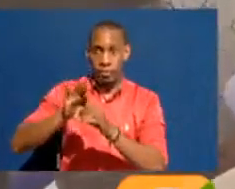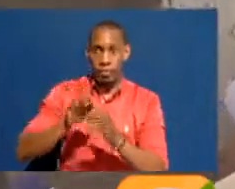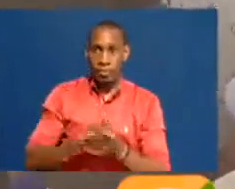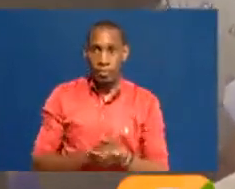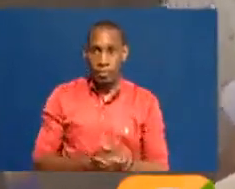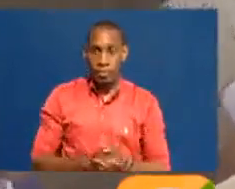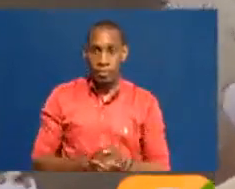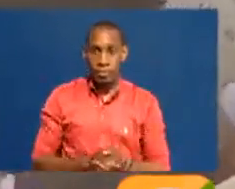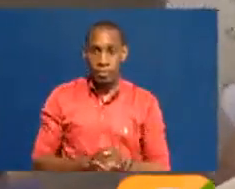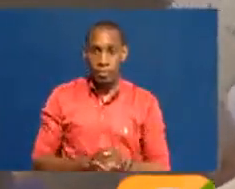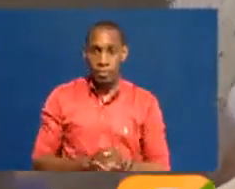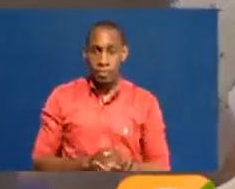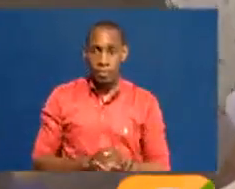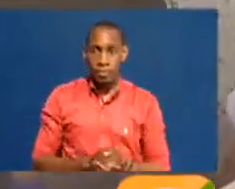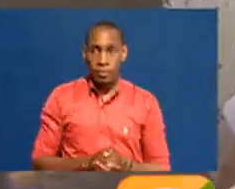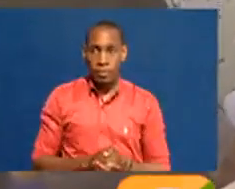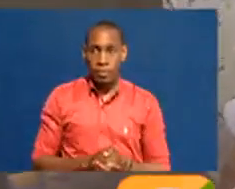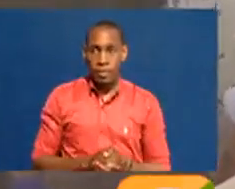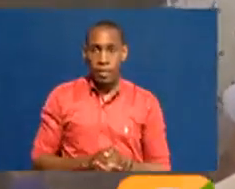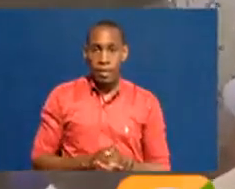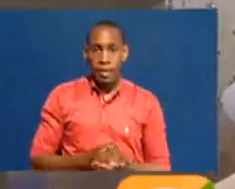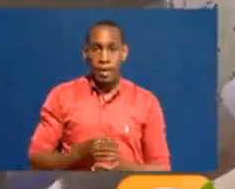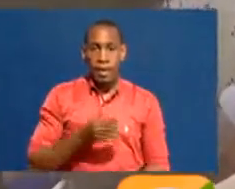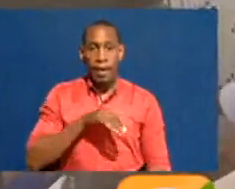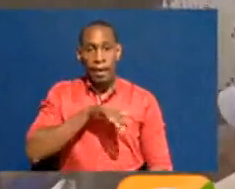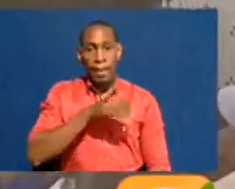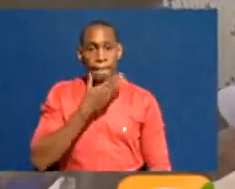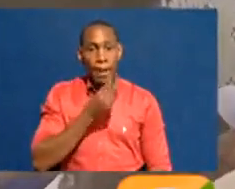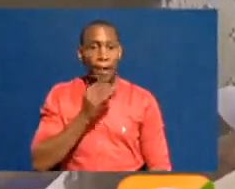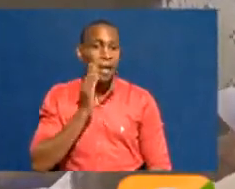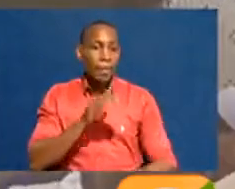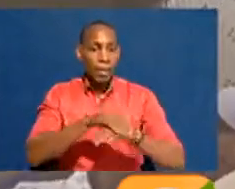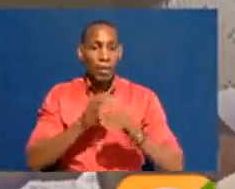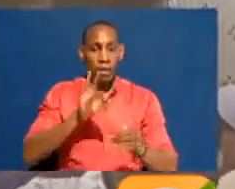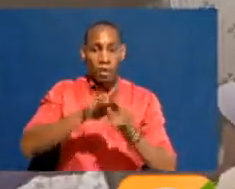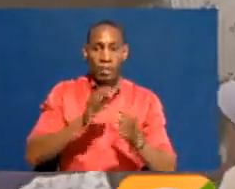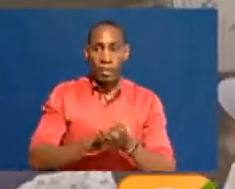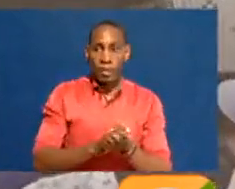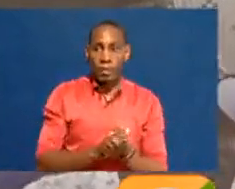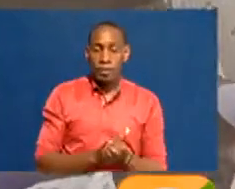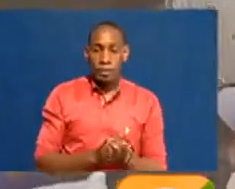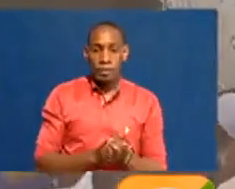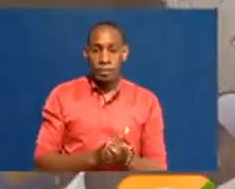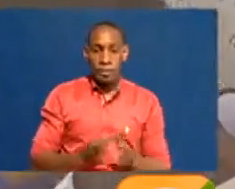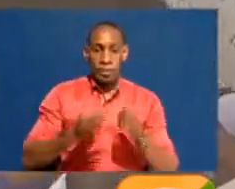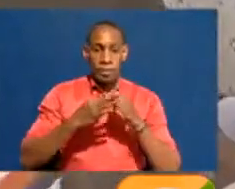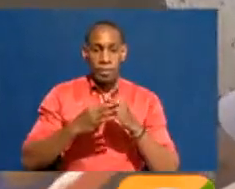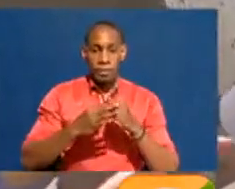5.9 million votes. Baba na mama walipata kura milioni 8,100,000.